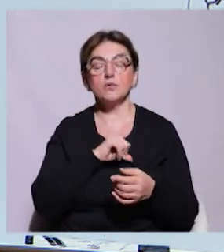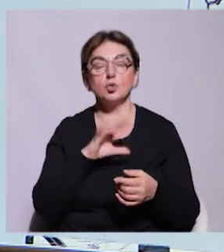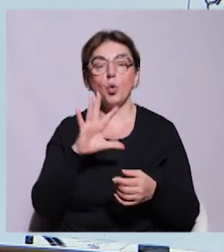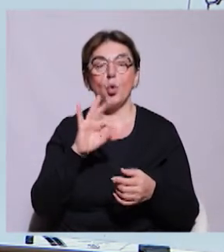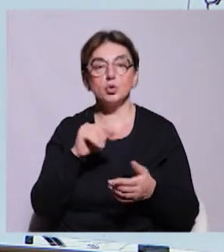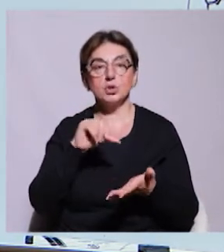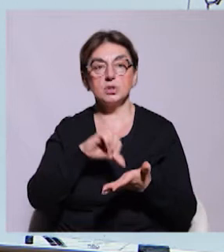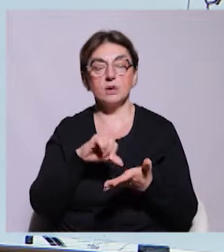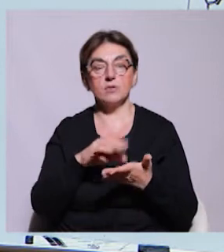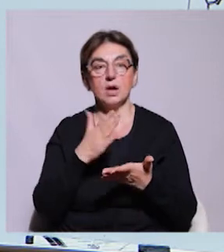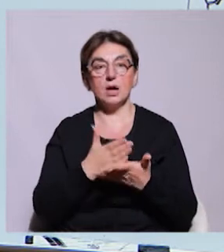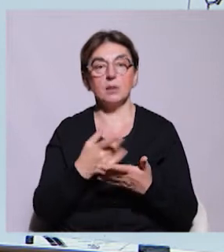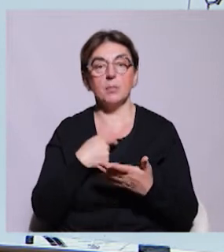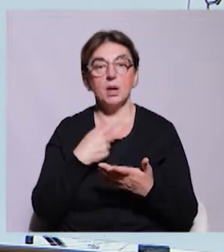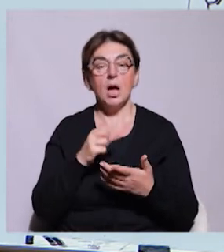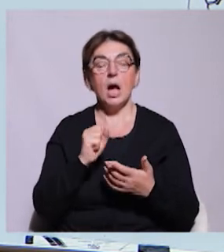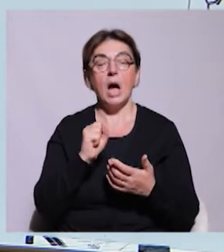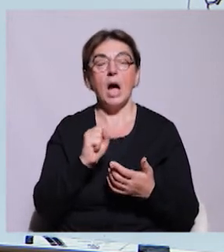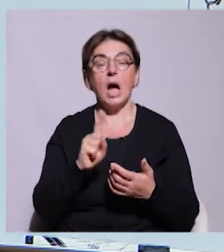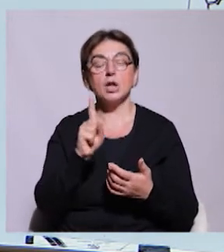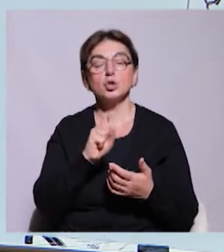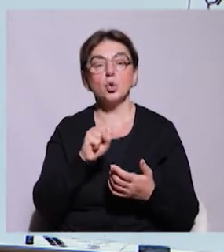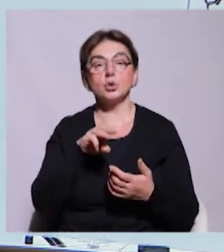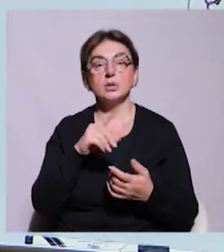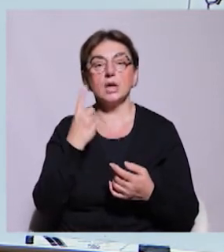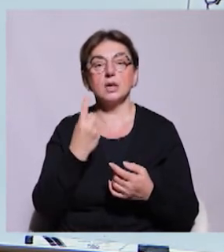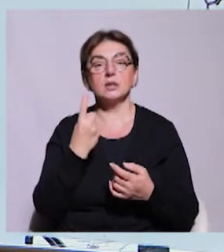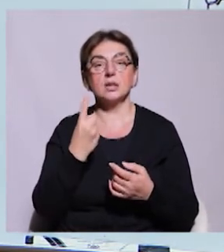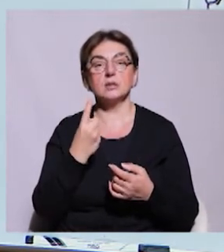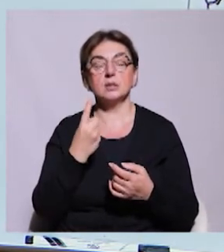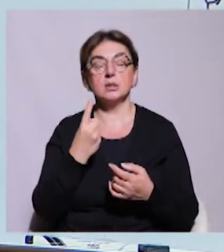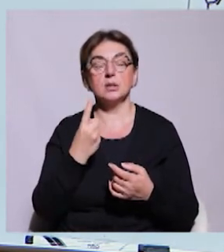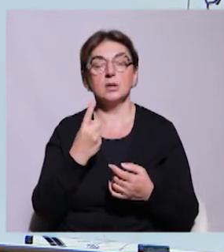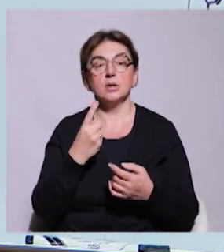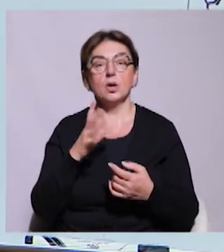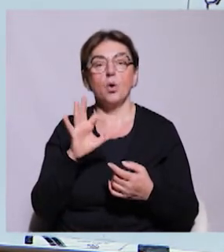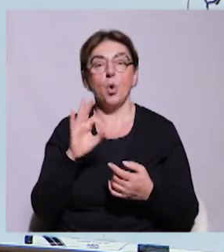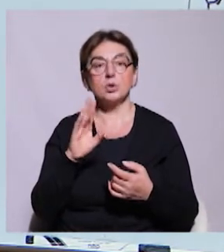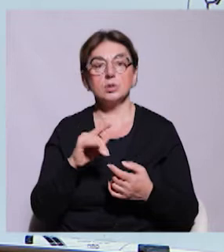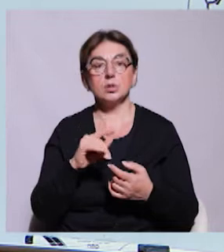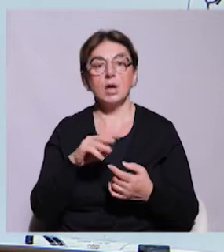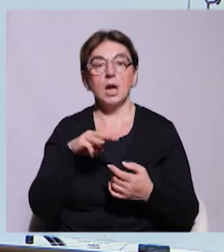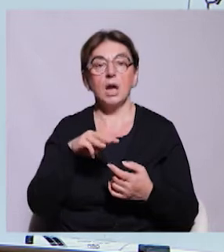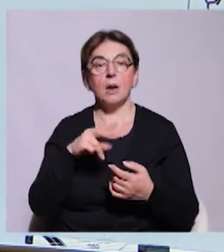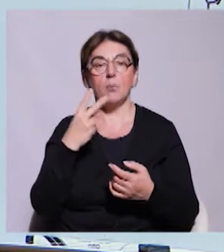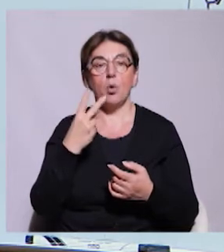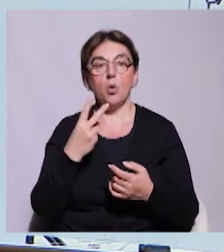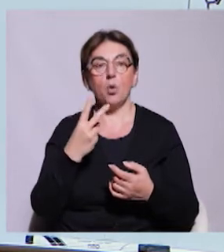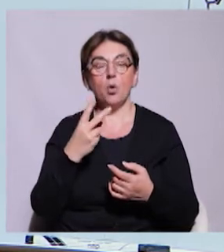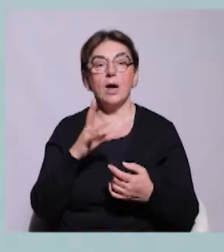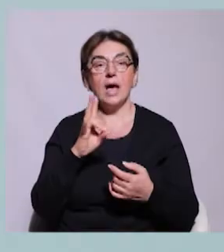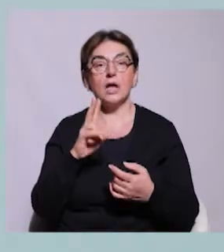ოქსიდის შემადგენლობაში. მოდით განვიხილოთ აზოტის ერთ-ერთი ოქსიდი. კერძოდ